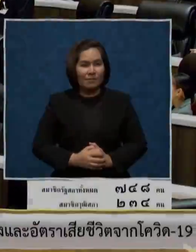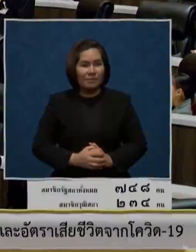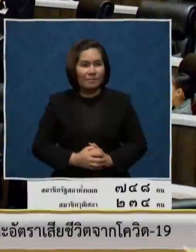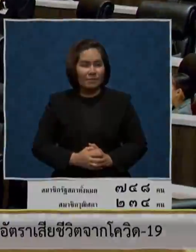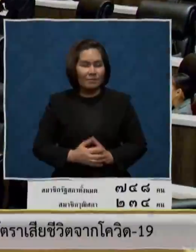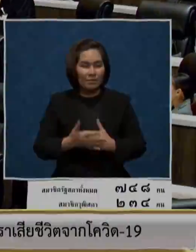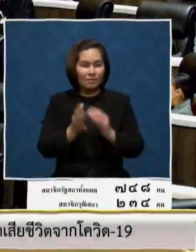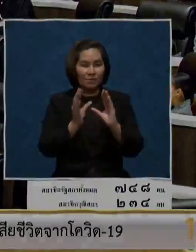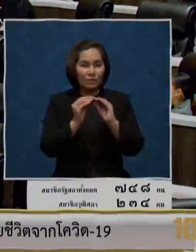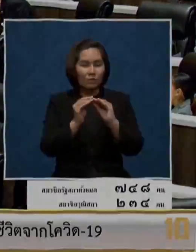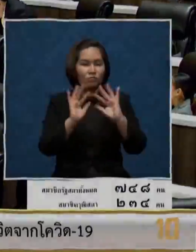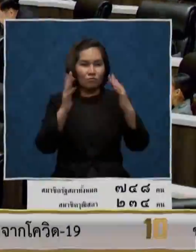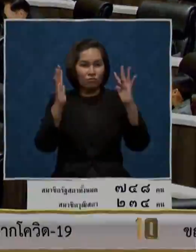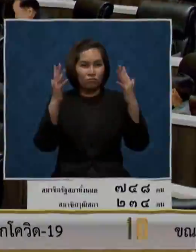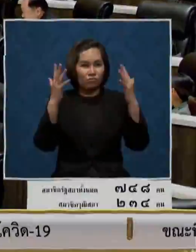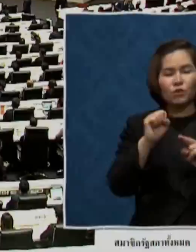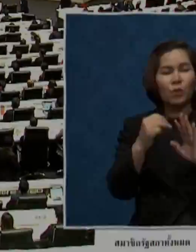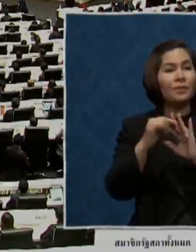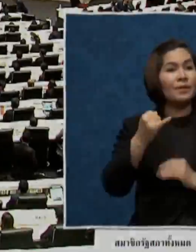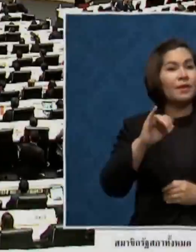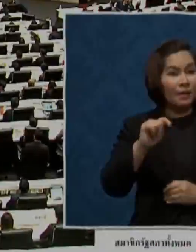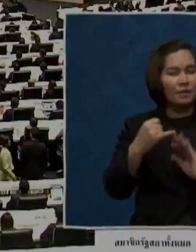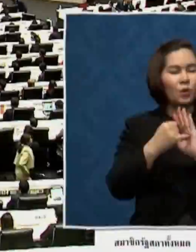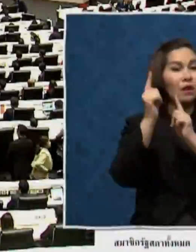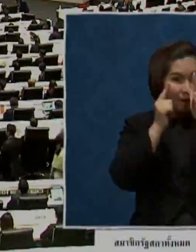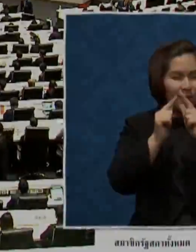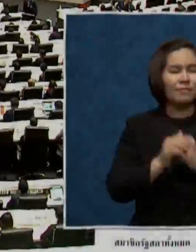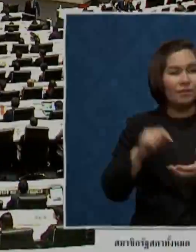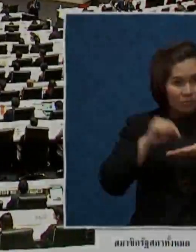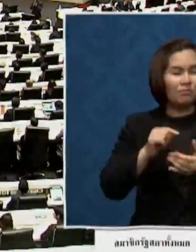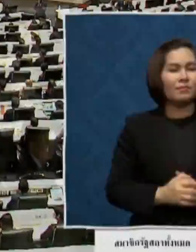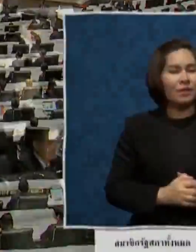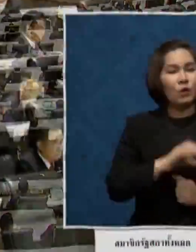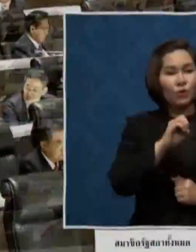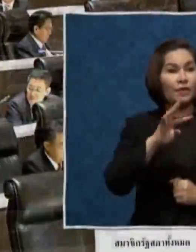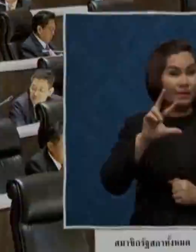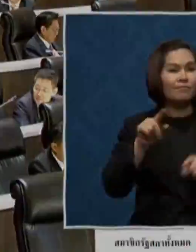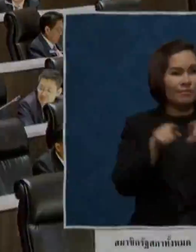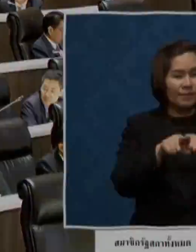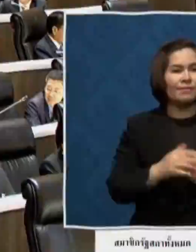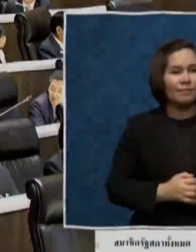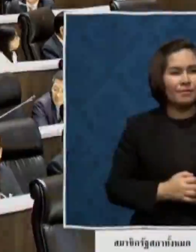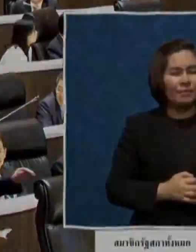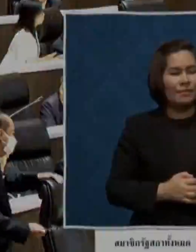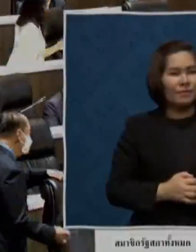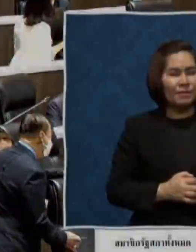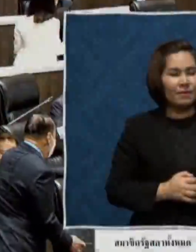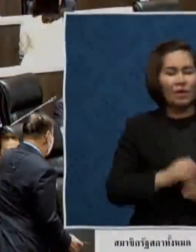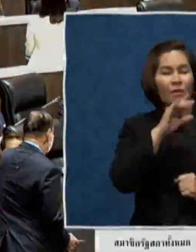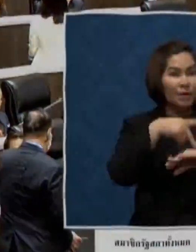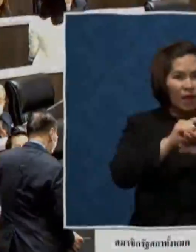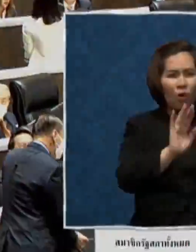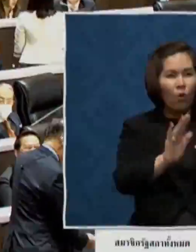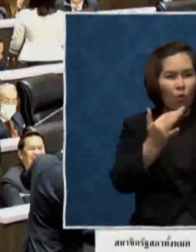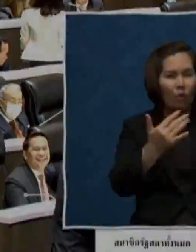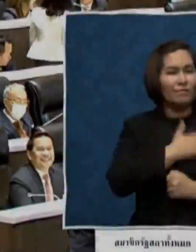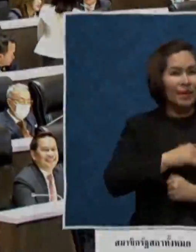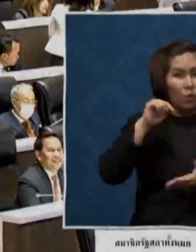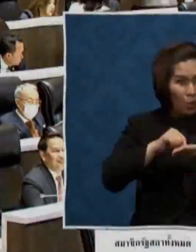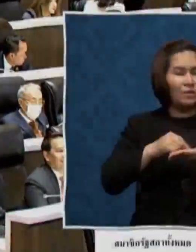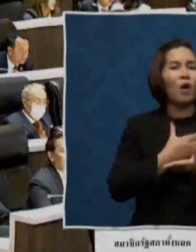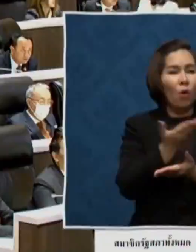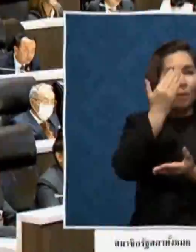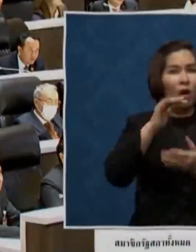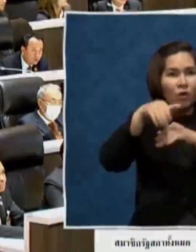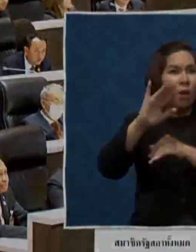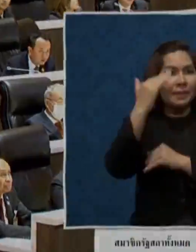41 ที่มีสาระสำคัญว่ายัตติที่มีหลักการเดิมไม่สามารถเสนอซ้ำได้ในสมัยประชุมเดียวกันใช้กับการโหว